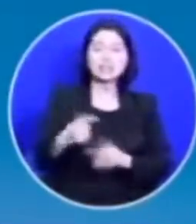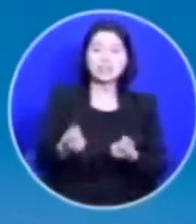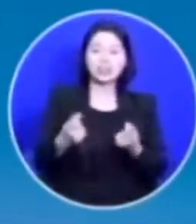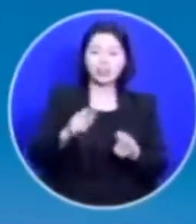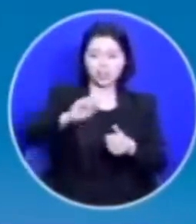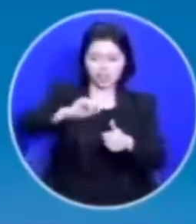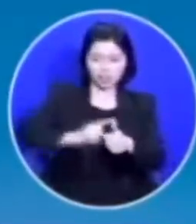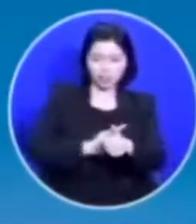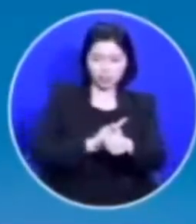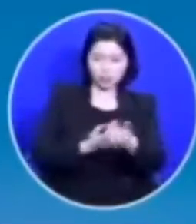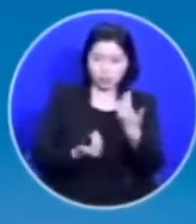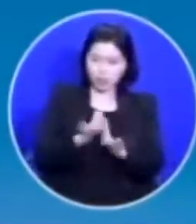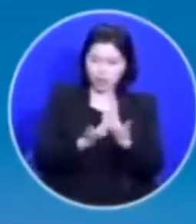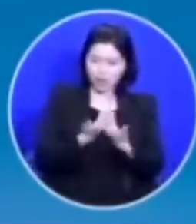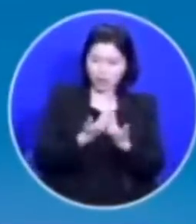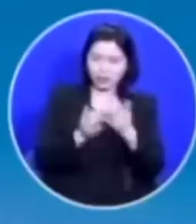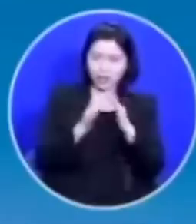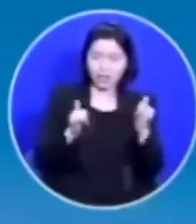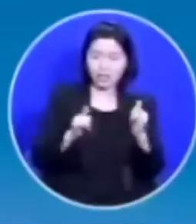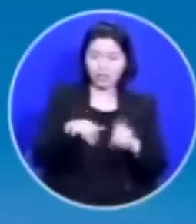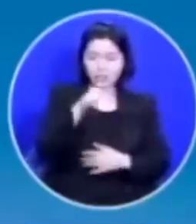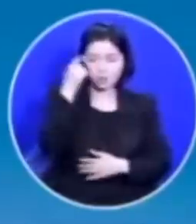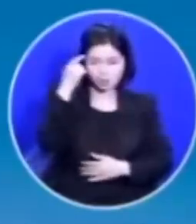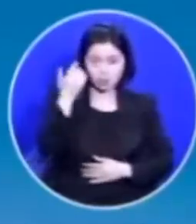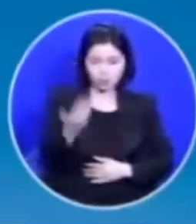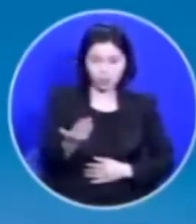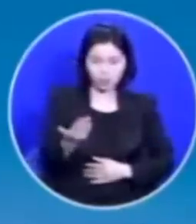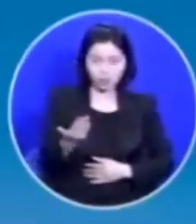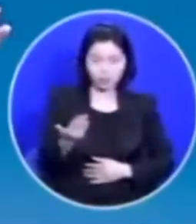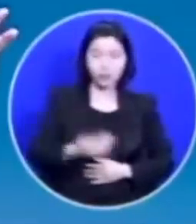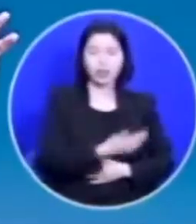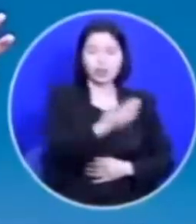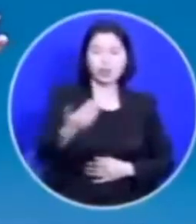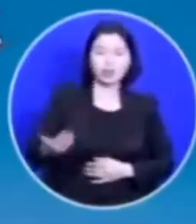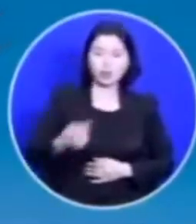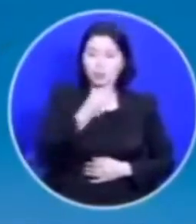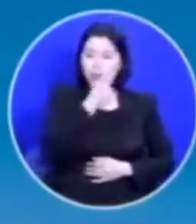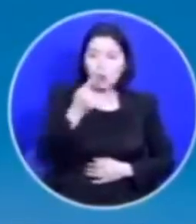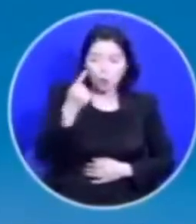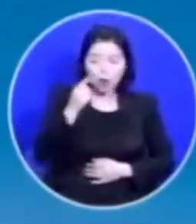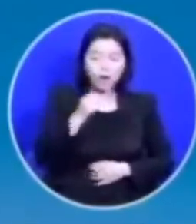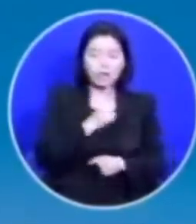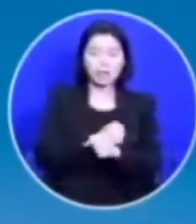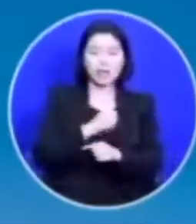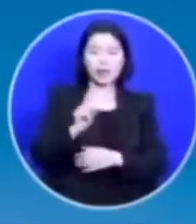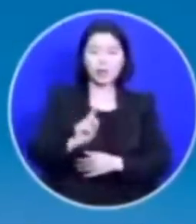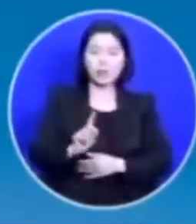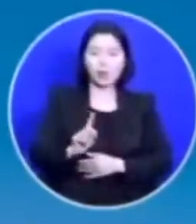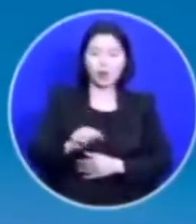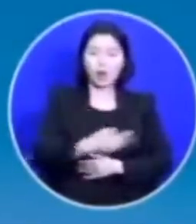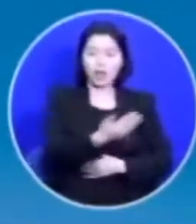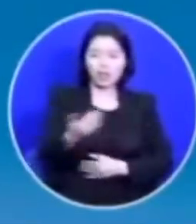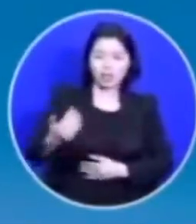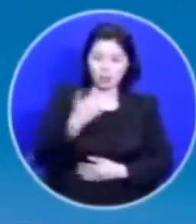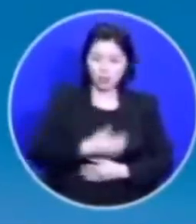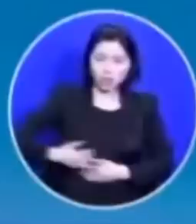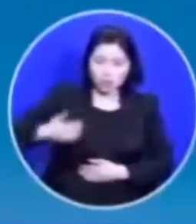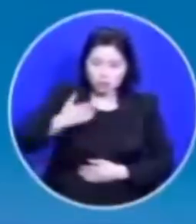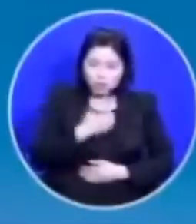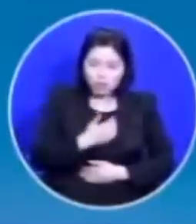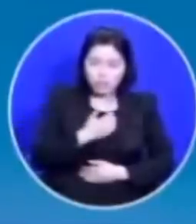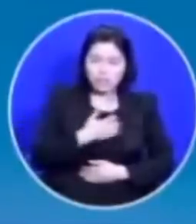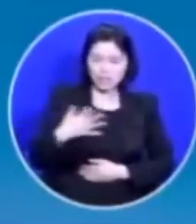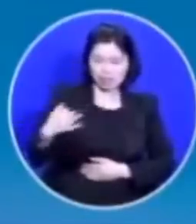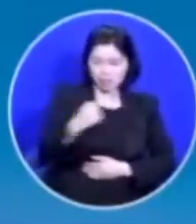스스로 갈등 하는 분이 계십니까 여러분이 확인할 것은 여러분의 육신의 소요 기 얼마나